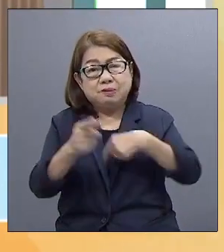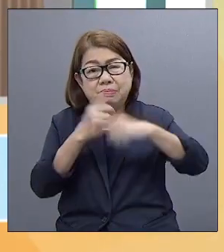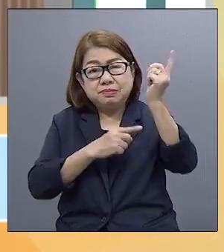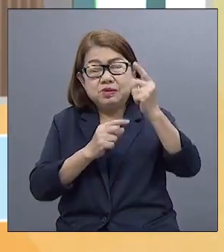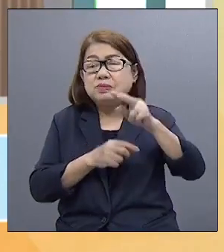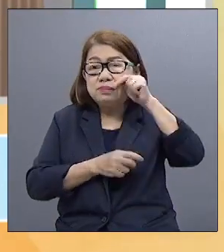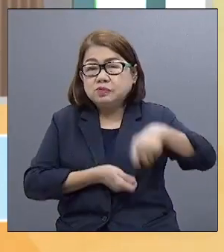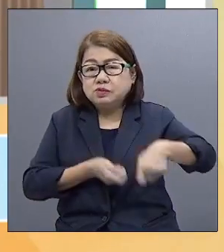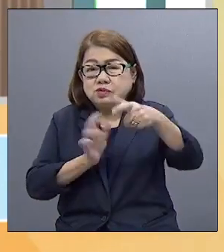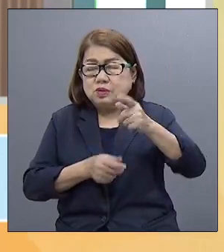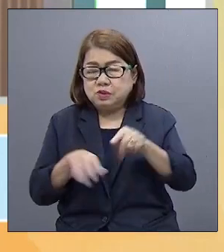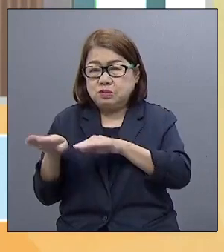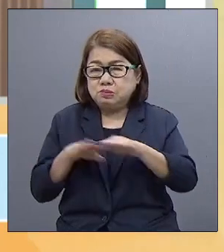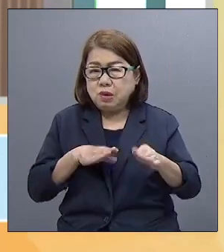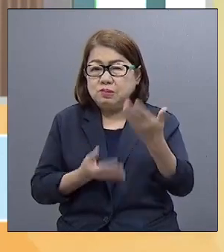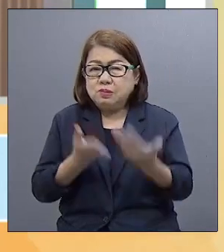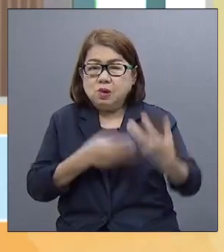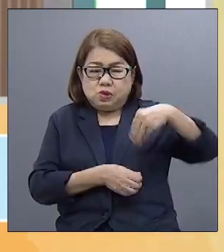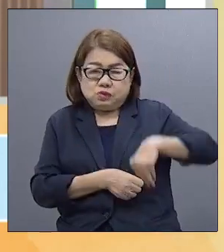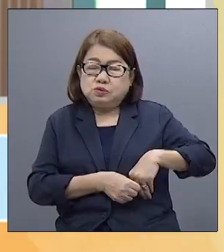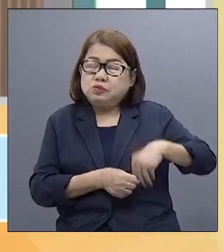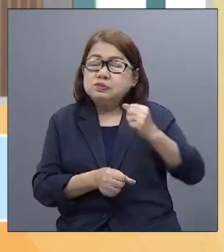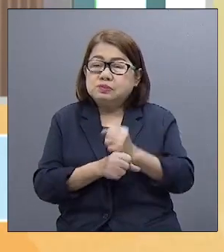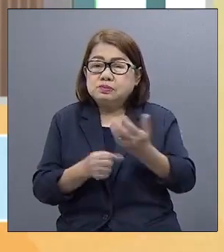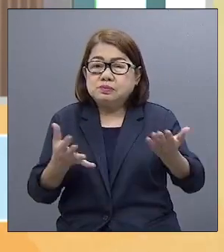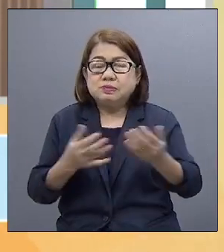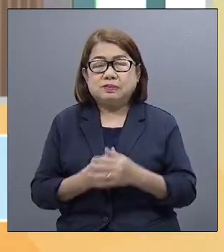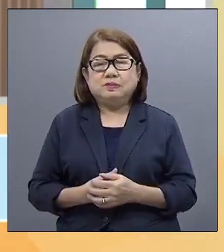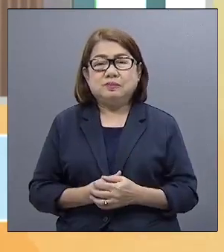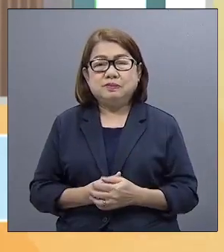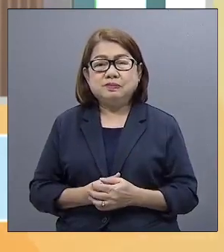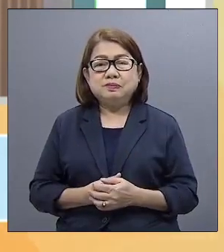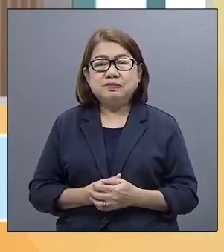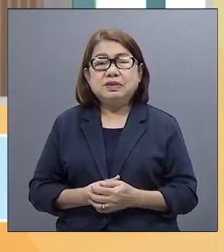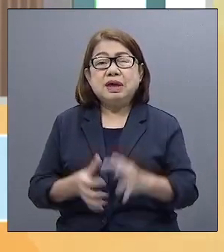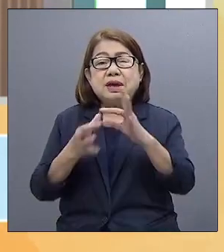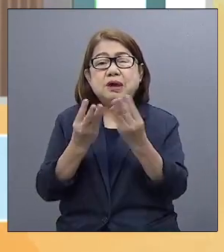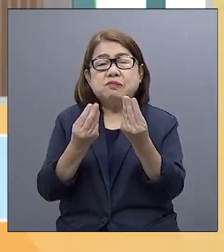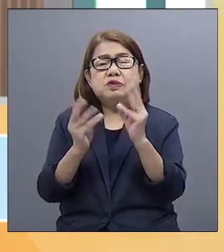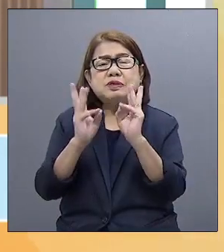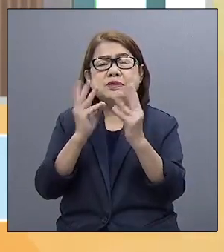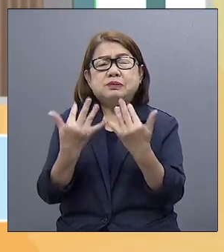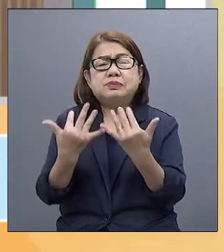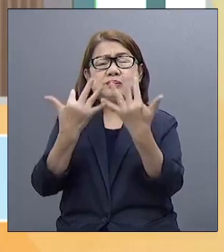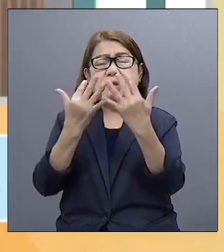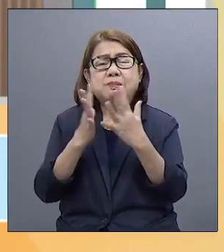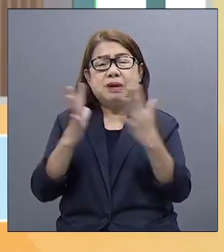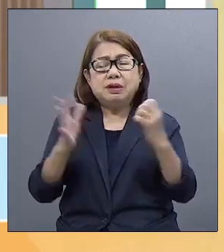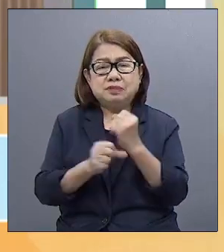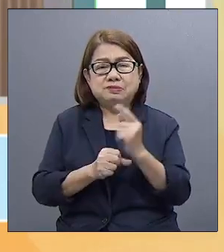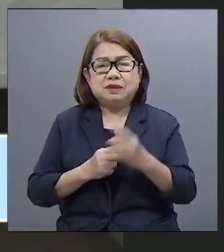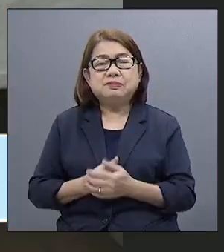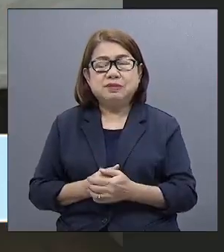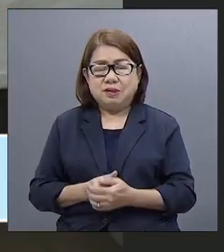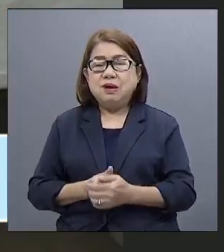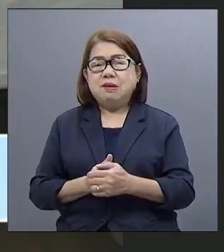รียมตัวหรือว่าเอาไปใช้ในช่วงเล่นน้ำสงกรานต์หน้าร้อนๆแบบนี้แล้วฝุ่น PM 2.5 เยอะแบบนี้เชิญเลยครับ ครับ